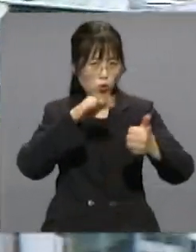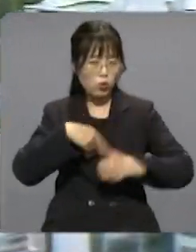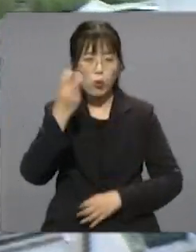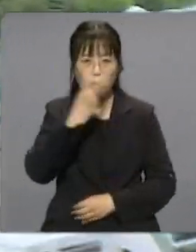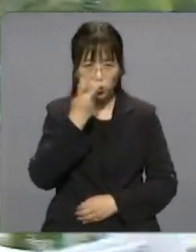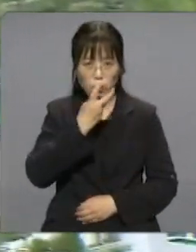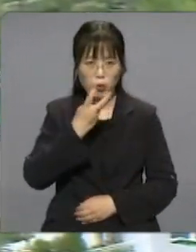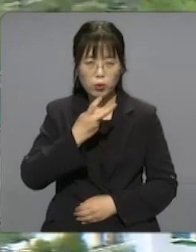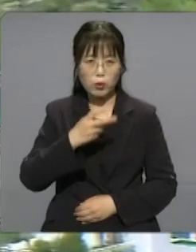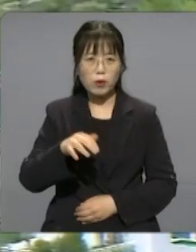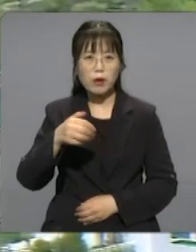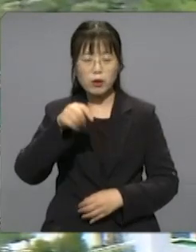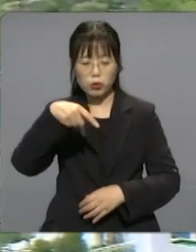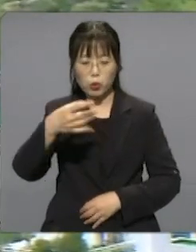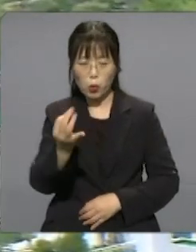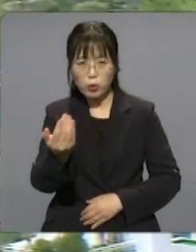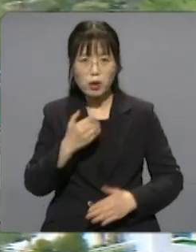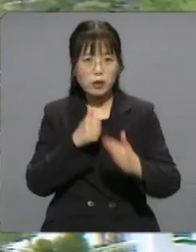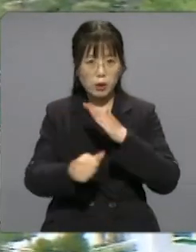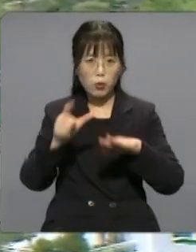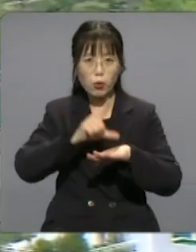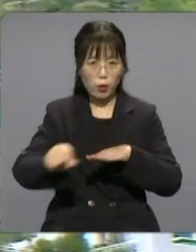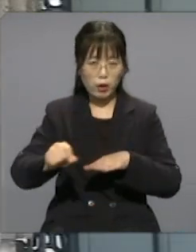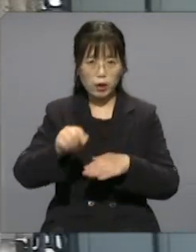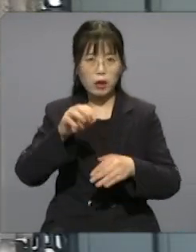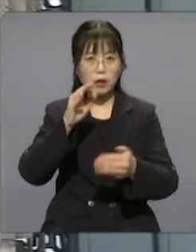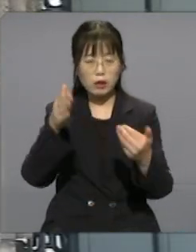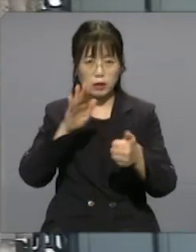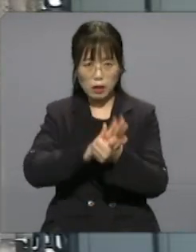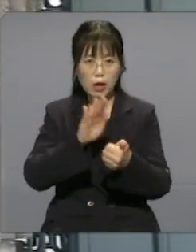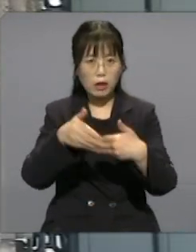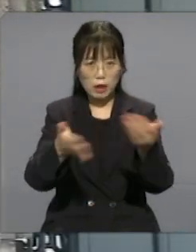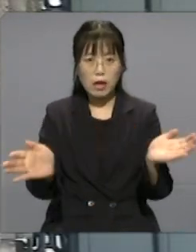조사하고 송영길 전 대표 외곽 지원단체인 먹사연